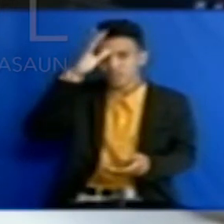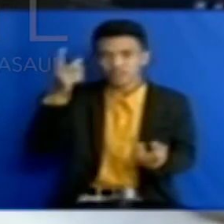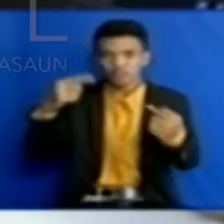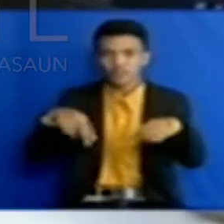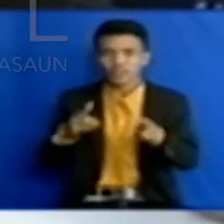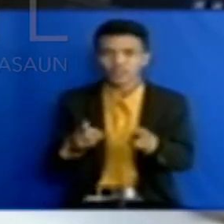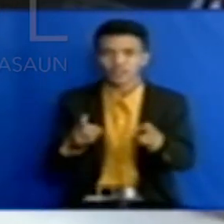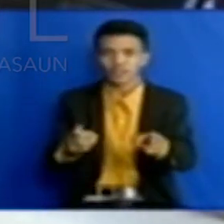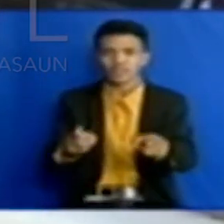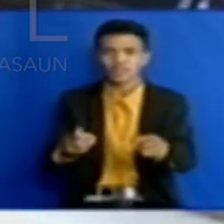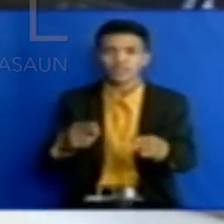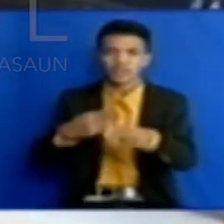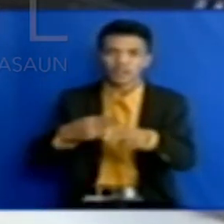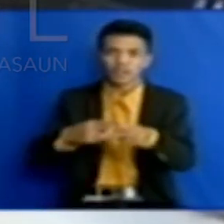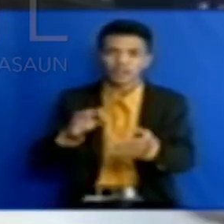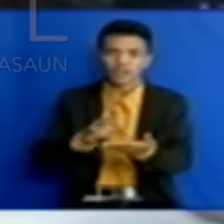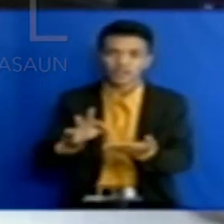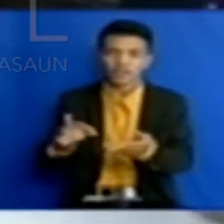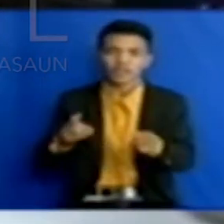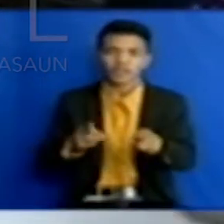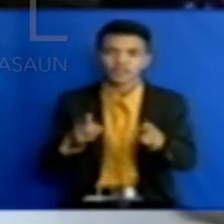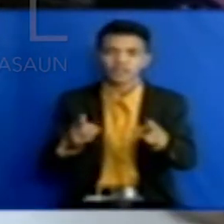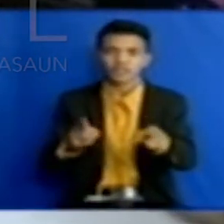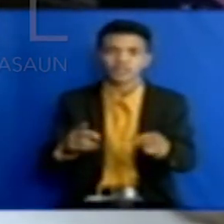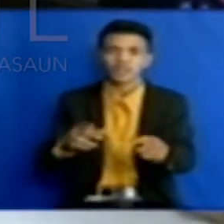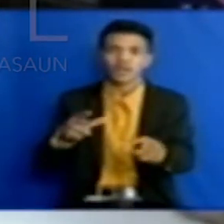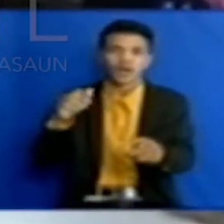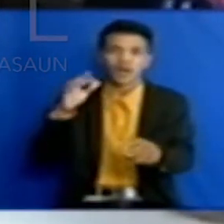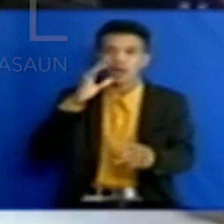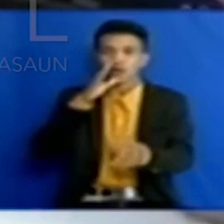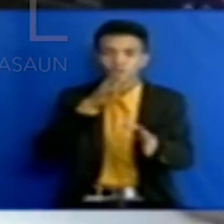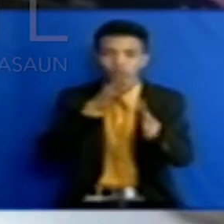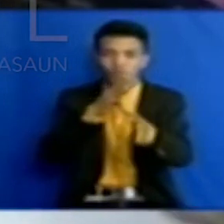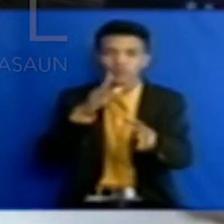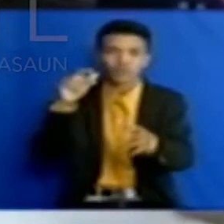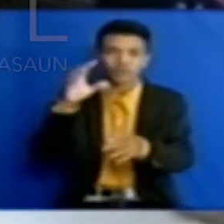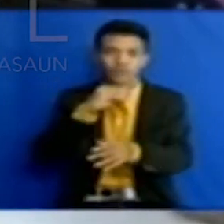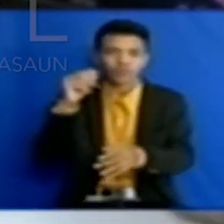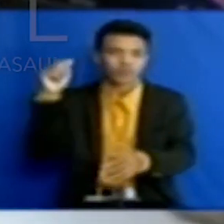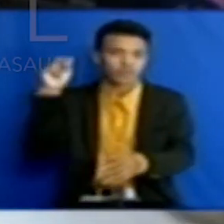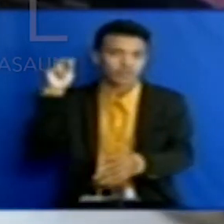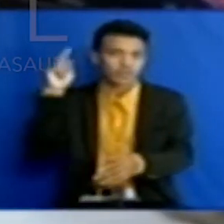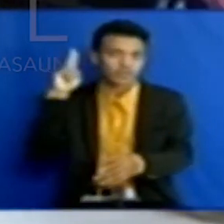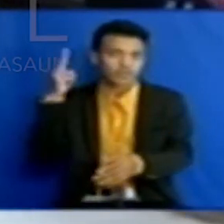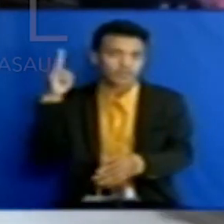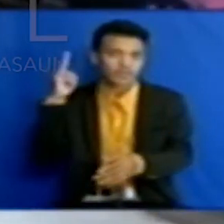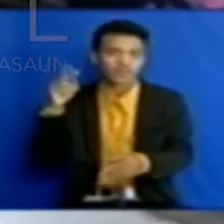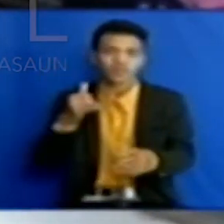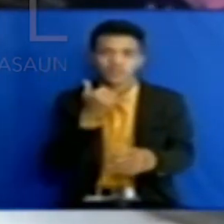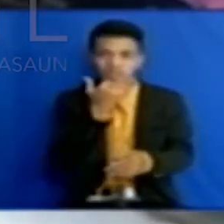Antang labra ne kan ansi-ansi. Abo ne cintiu sira tau serame kia. O balu serame sira tau kali